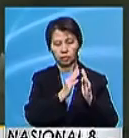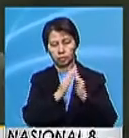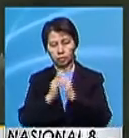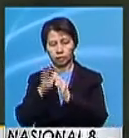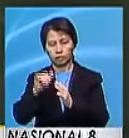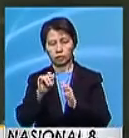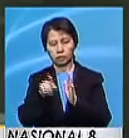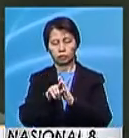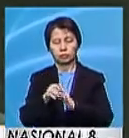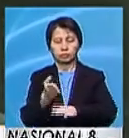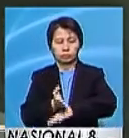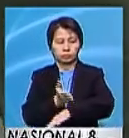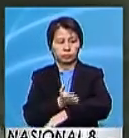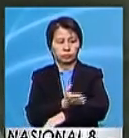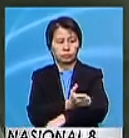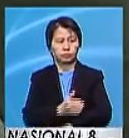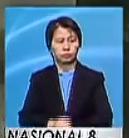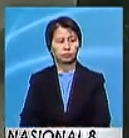yang dipertingkat.